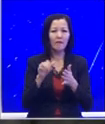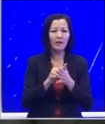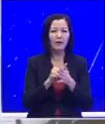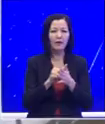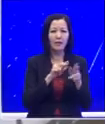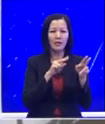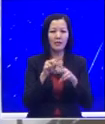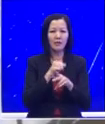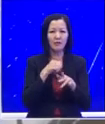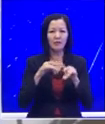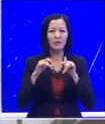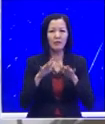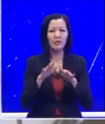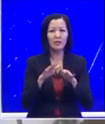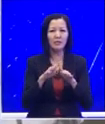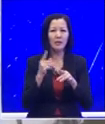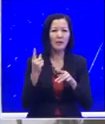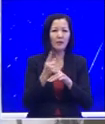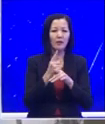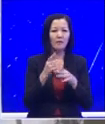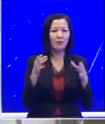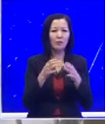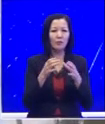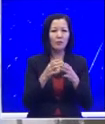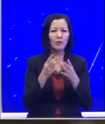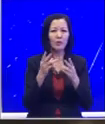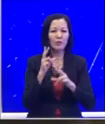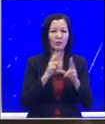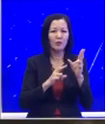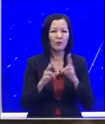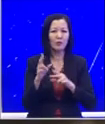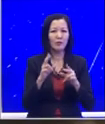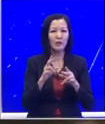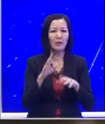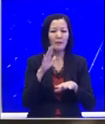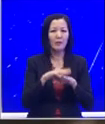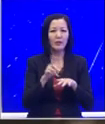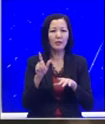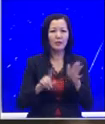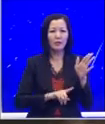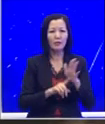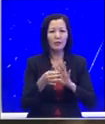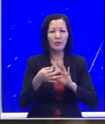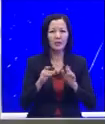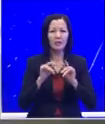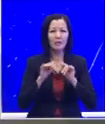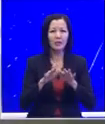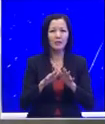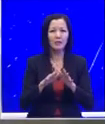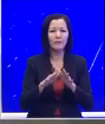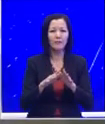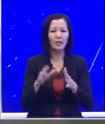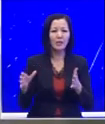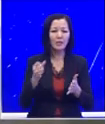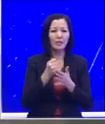его деятельность. В лице номер один среди топ-менеджеров финансового института предприимчивый банкир приступил к конкретным действиям. В частности,